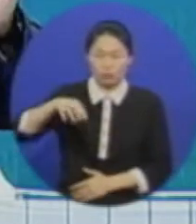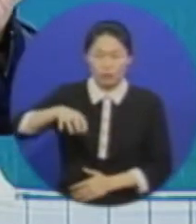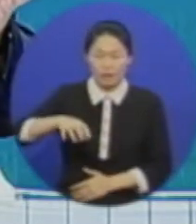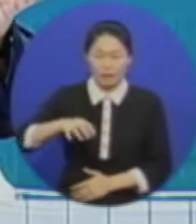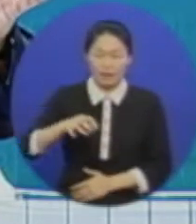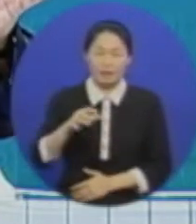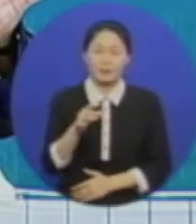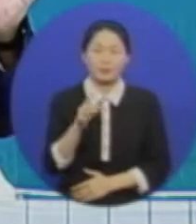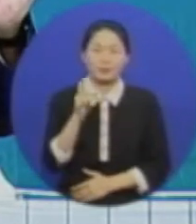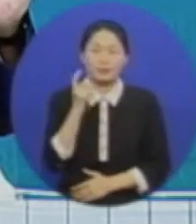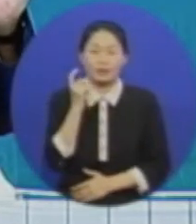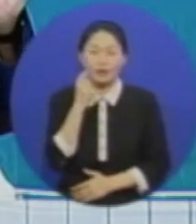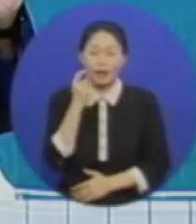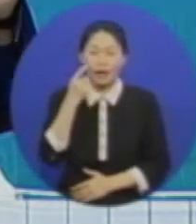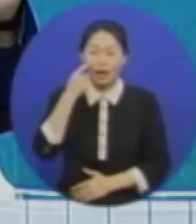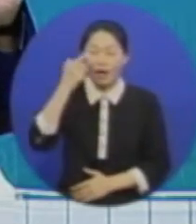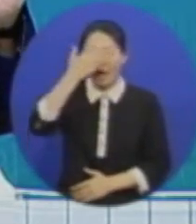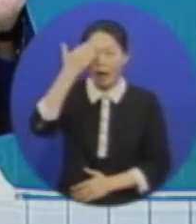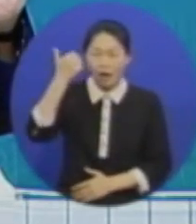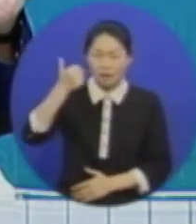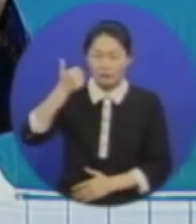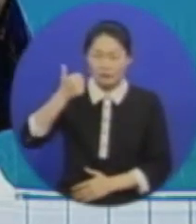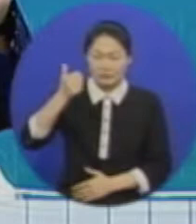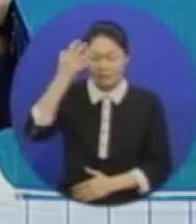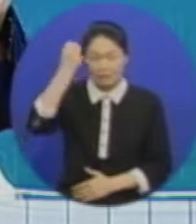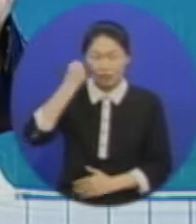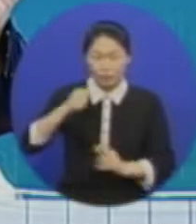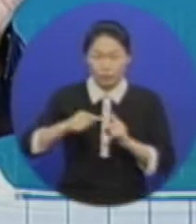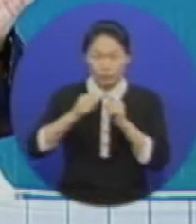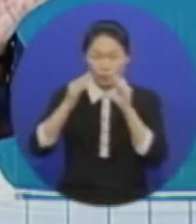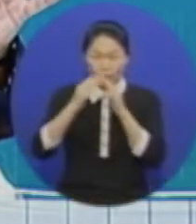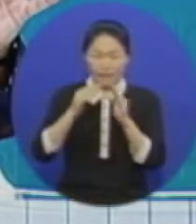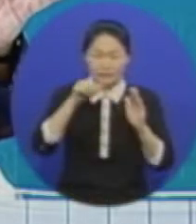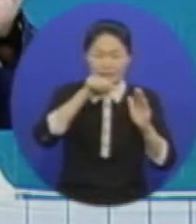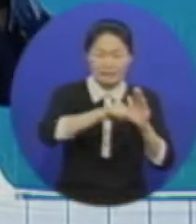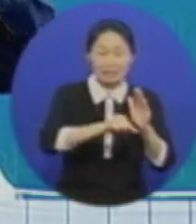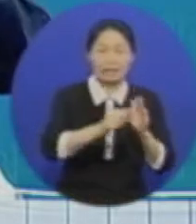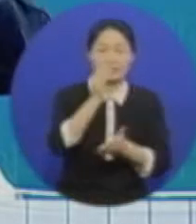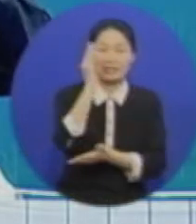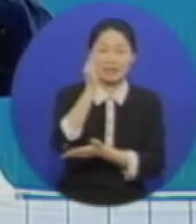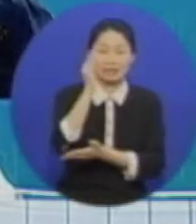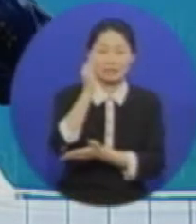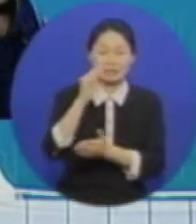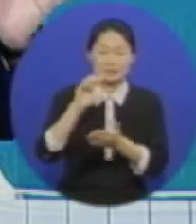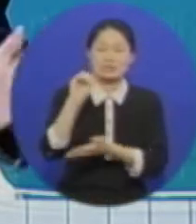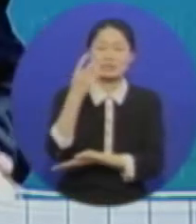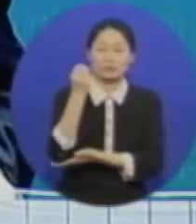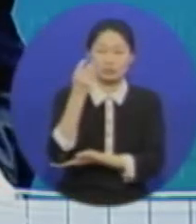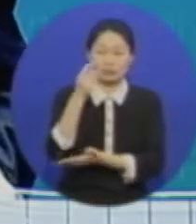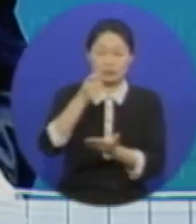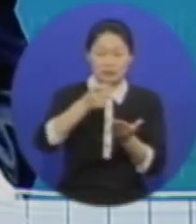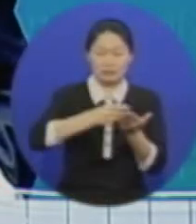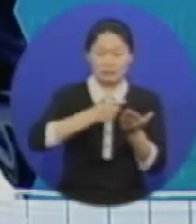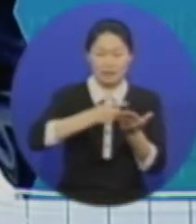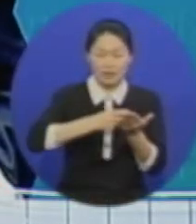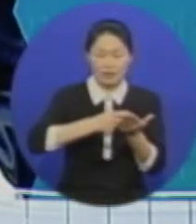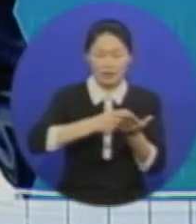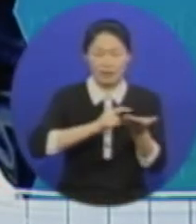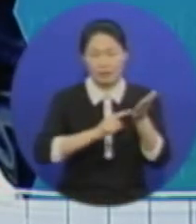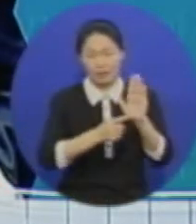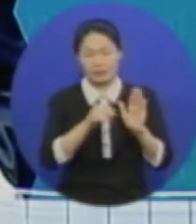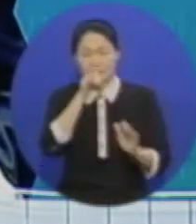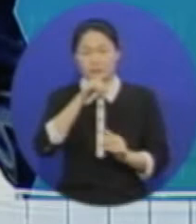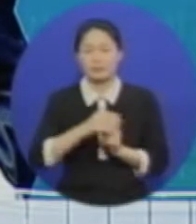할아버지에 그 기념 교회의 찾아간 이야기를 에 신문에서 기사로 다뤘습니다